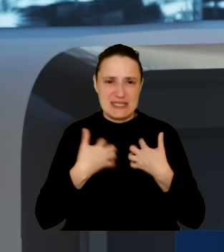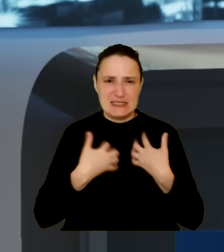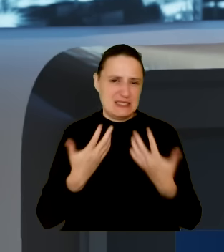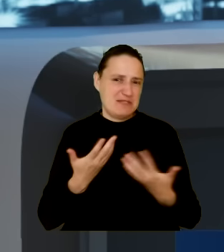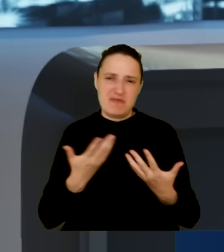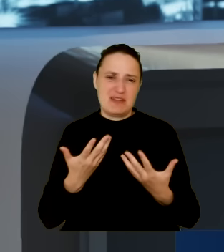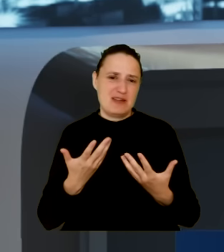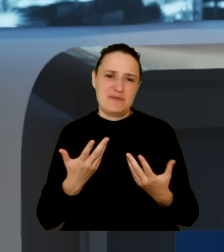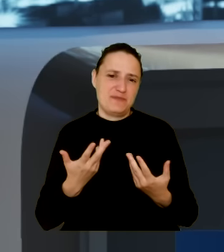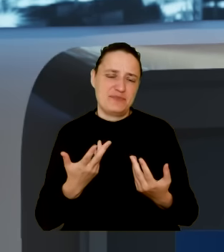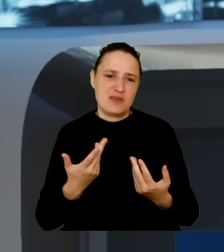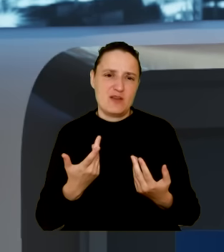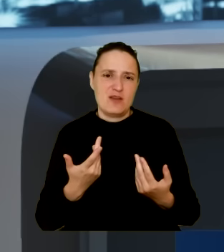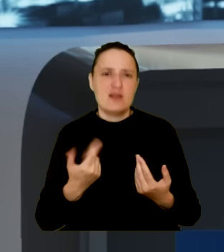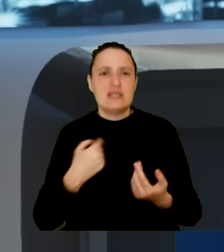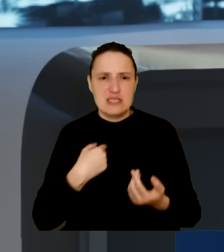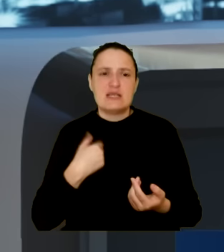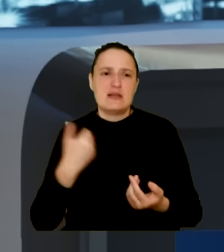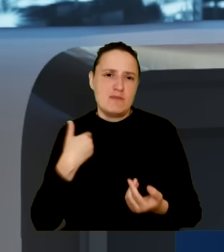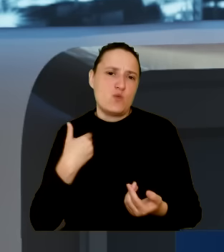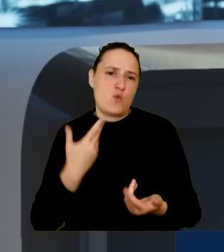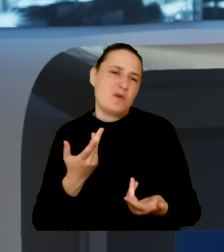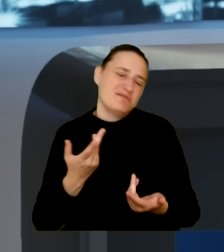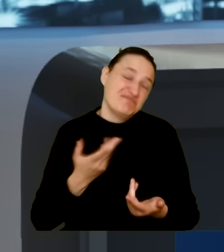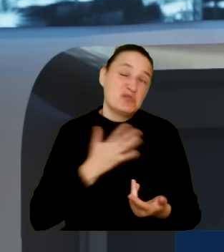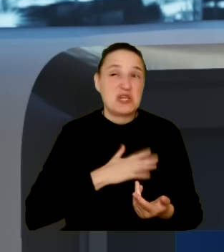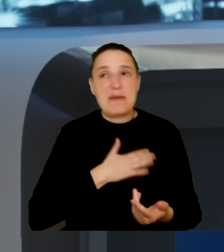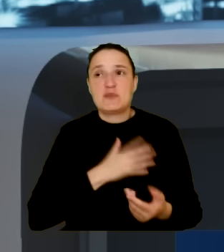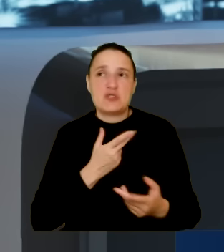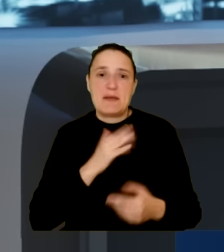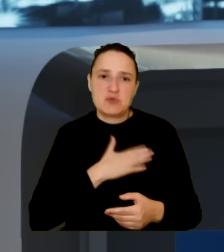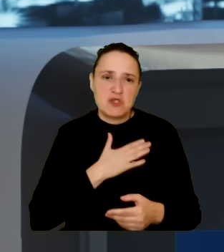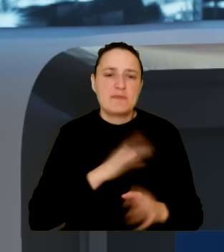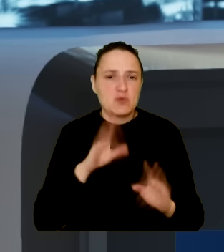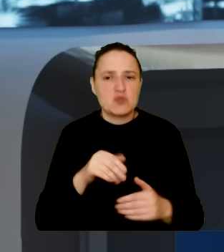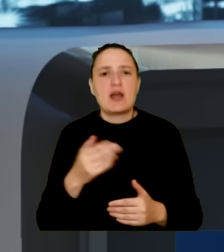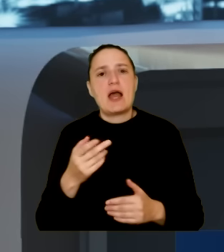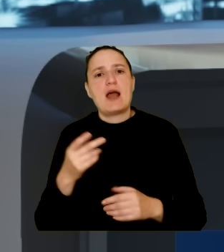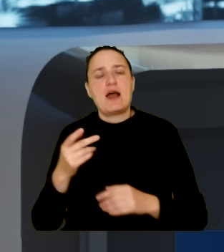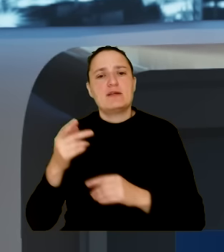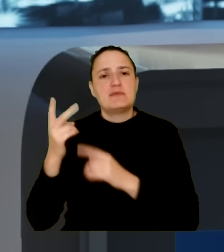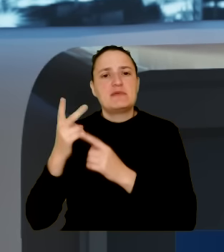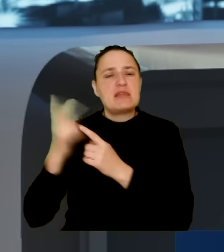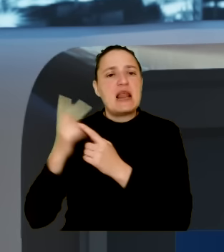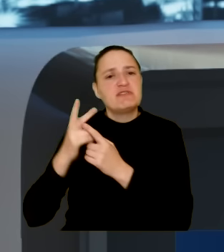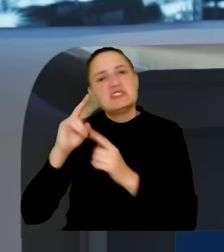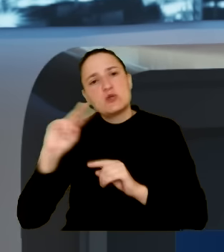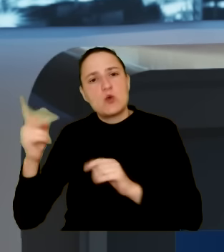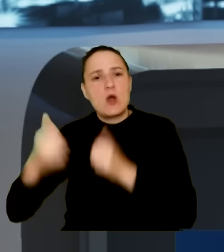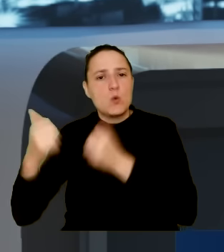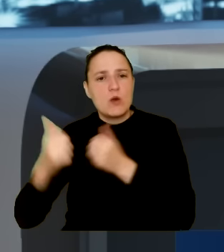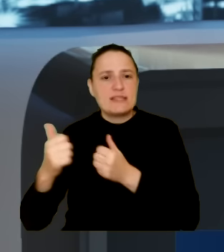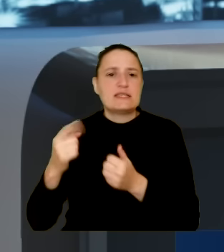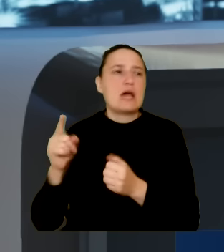to miałem niestety taką wątpliwą przyjemność słuchać na antenach konkurencyjnej stacji, gdzie no, nasza strona była nawet